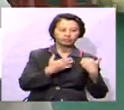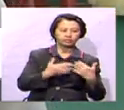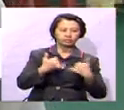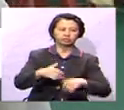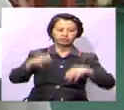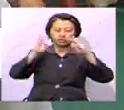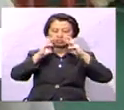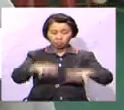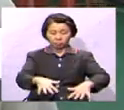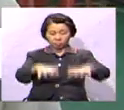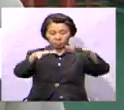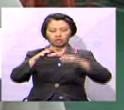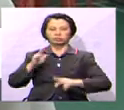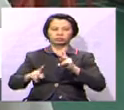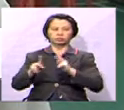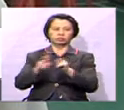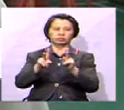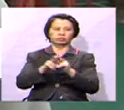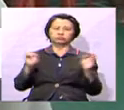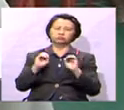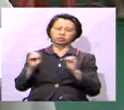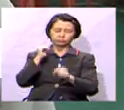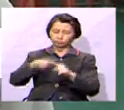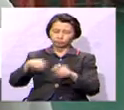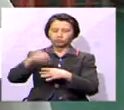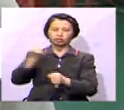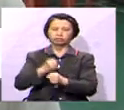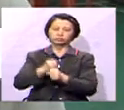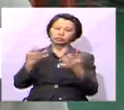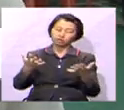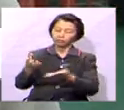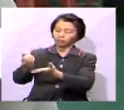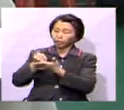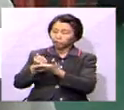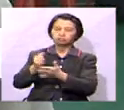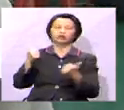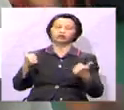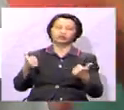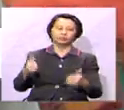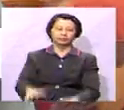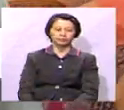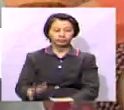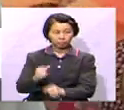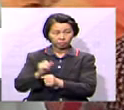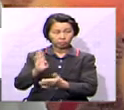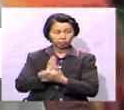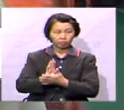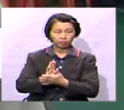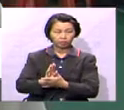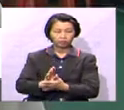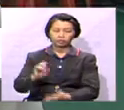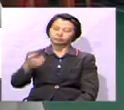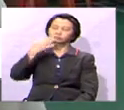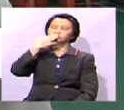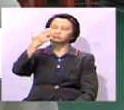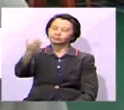ni, penduduk kampung tak dapat keluar lah. Jadi dapat ni macam? Mana? Terima